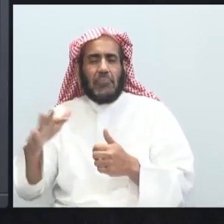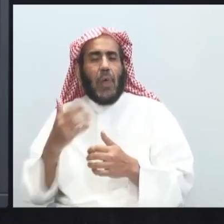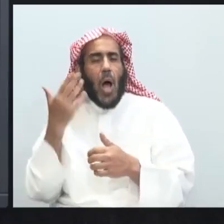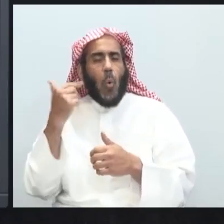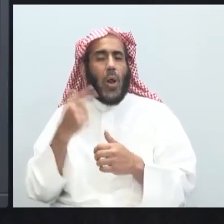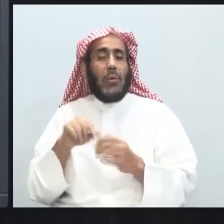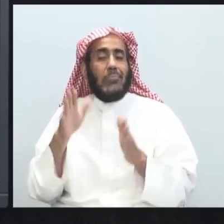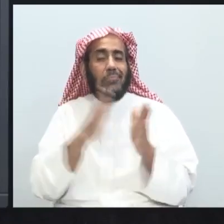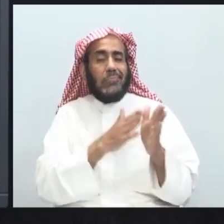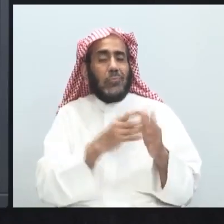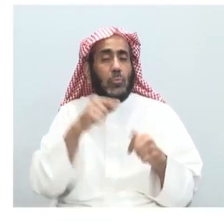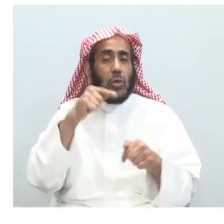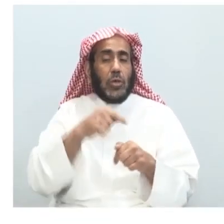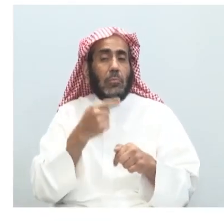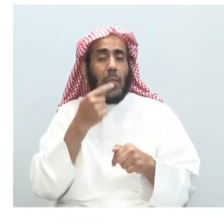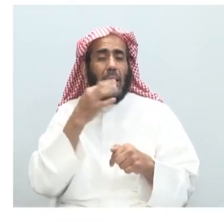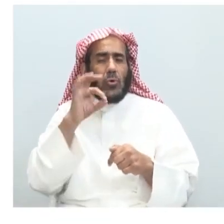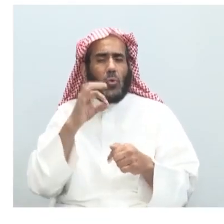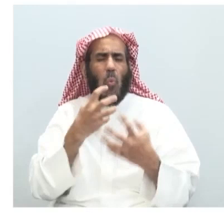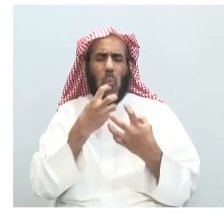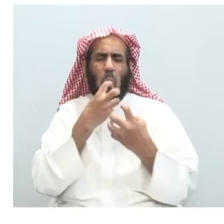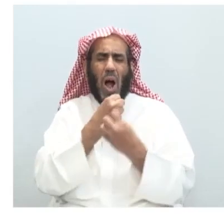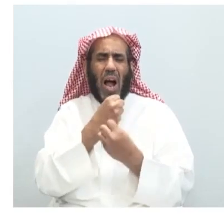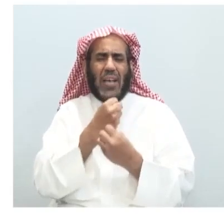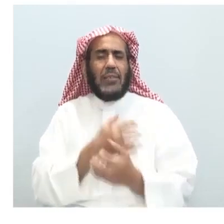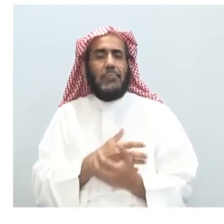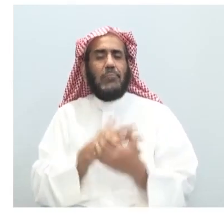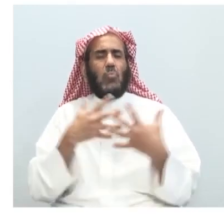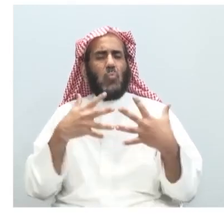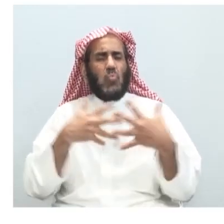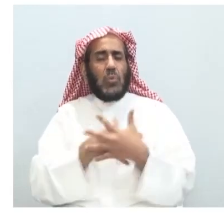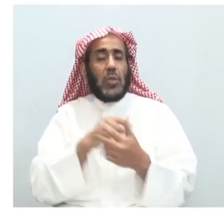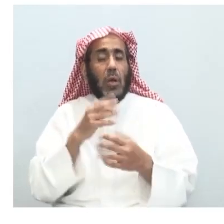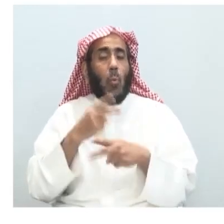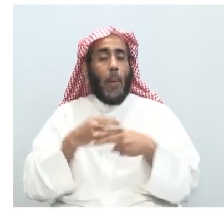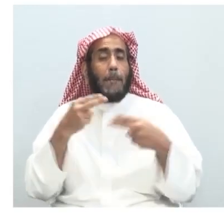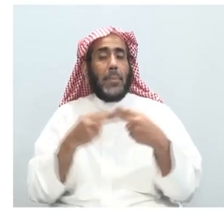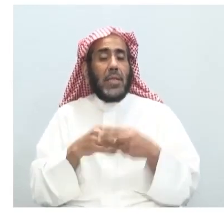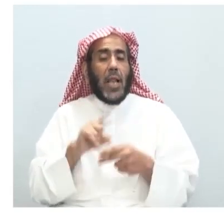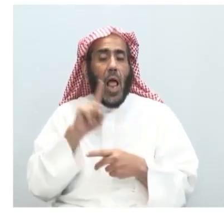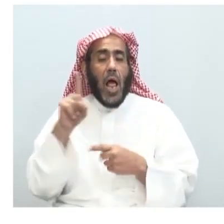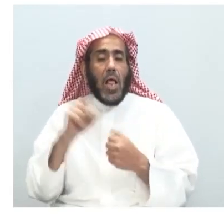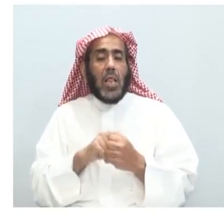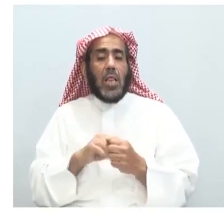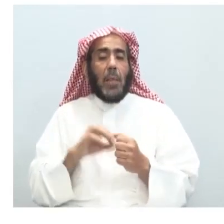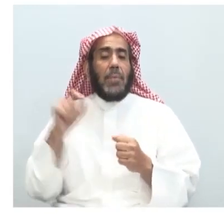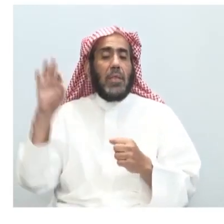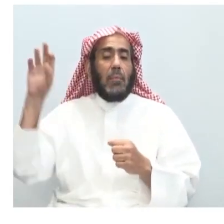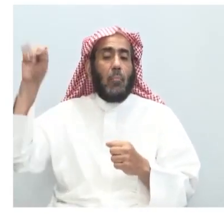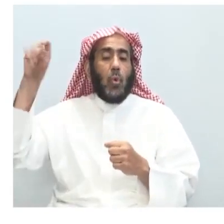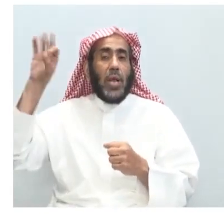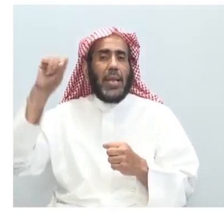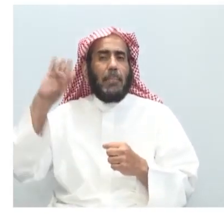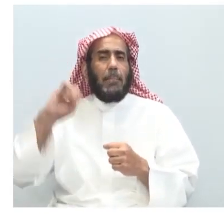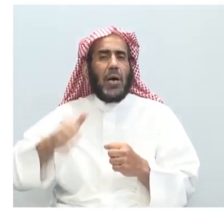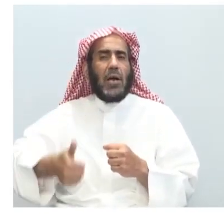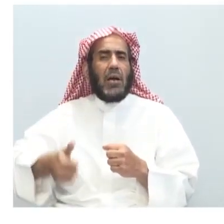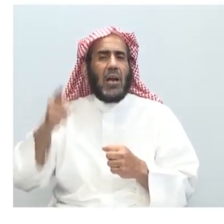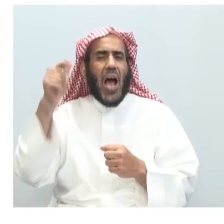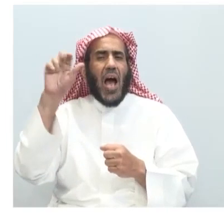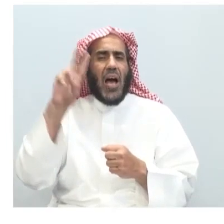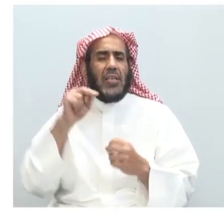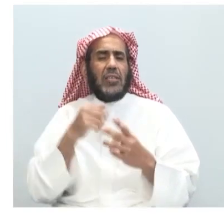هنا تسمى السكريات المعقده تتكون من لاحظ بوليمرات في السكريات